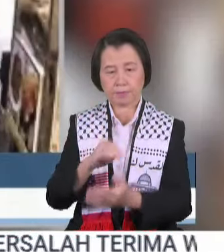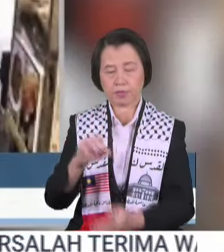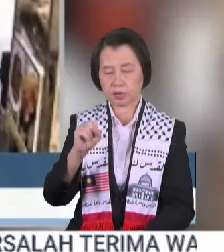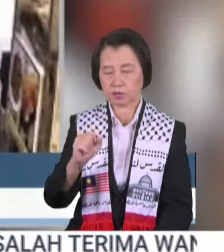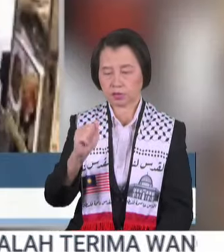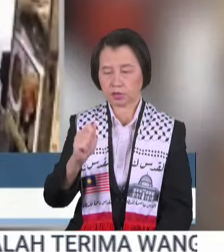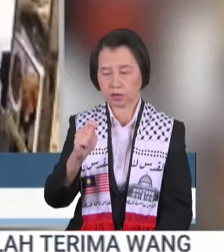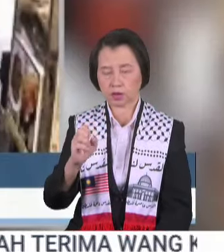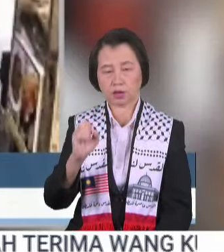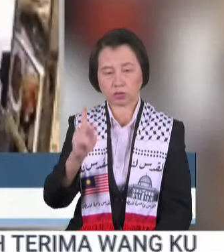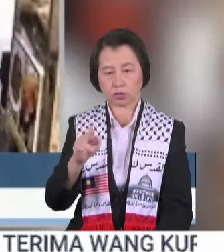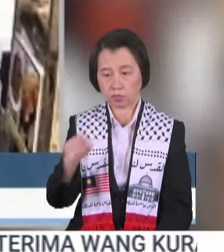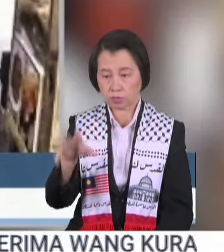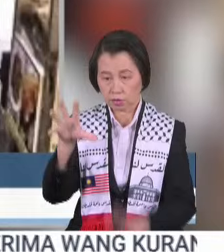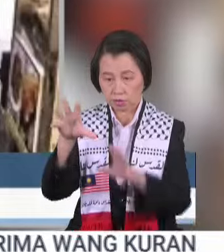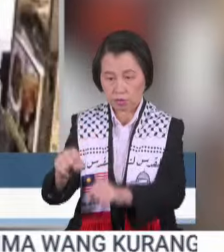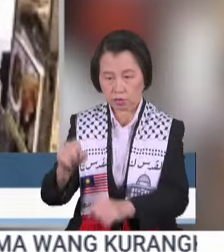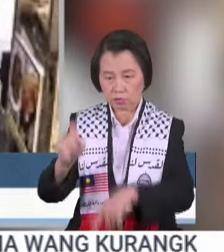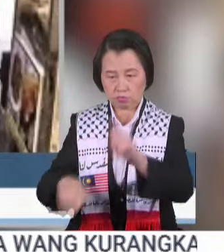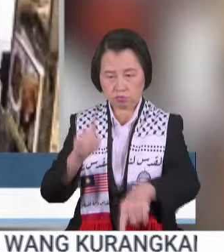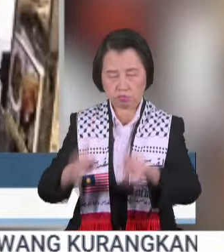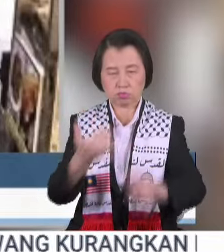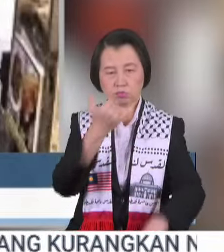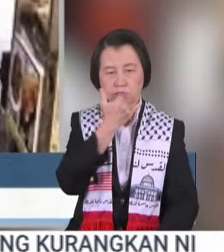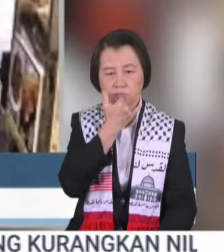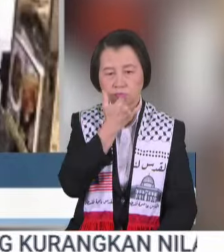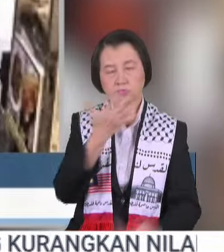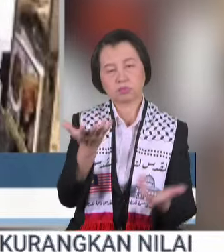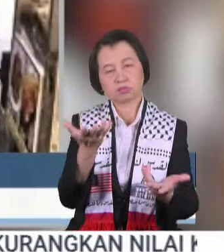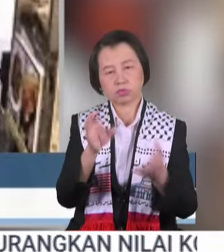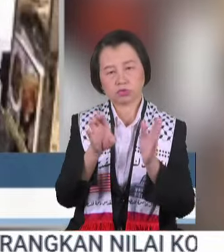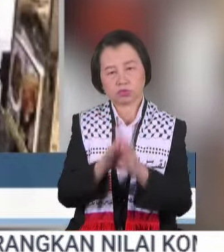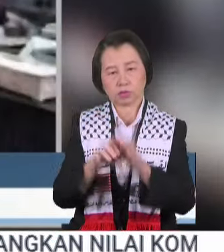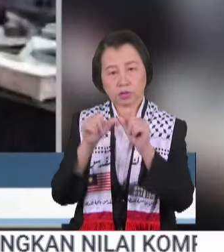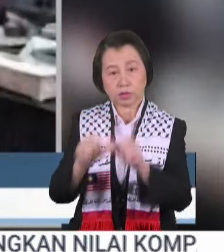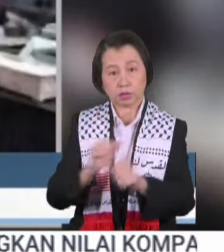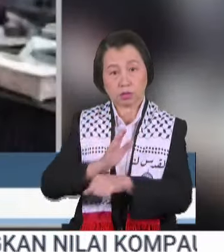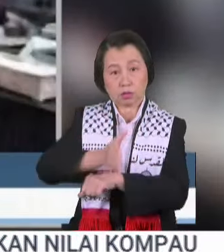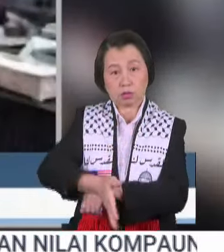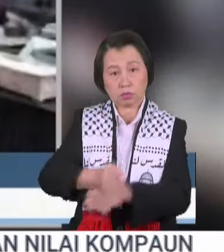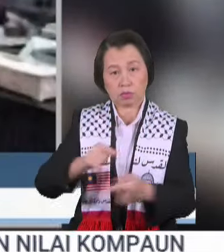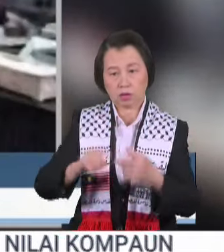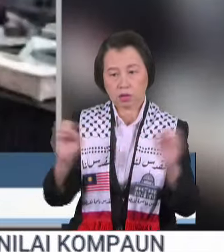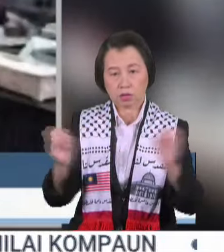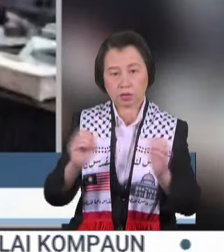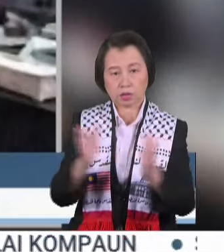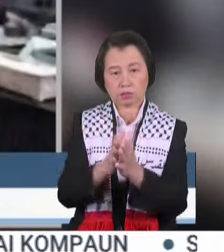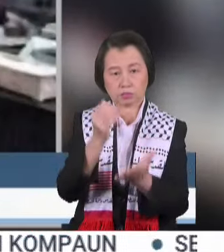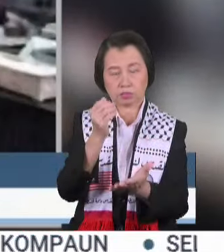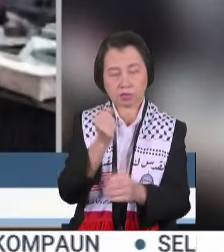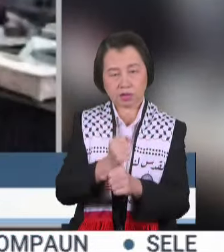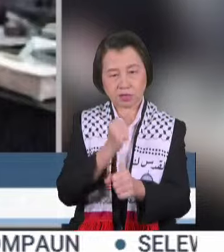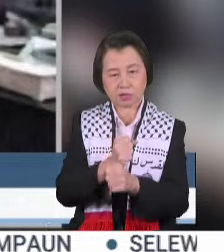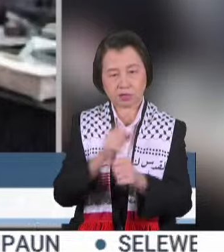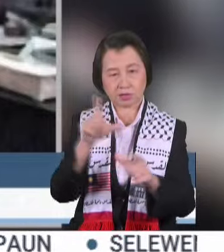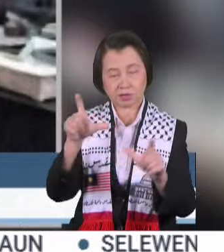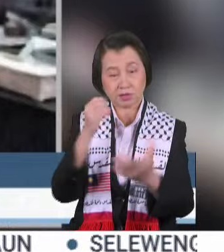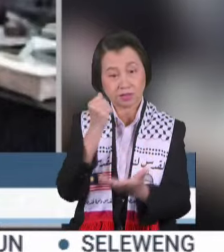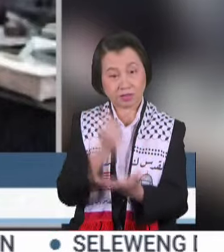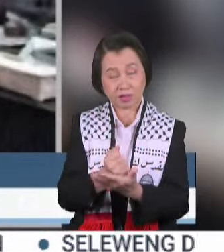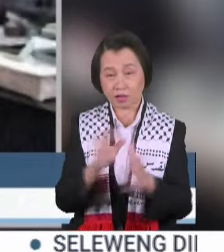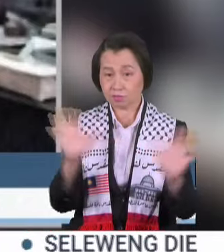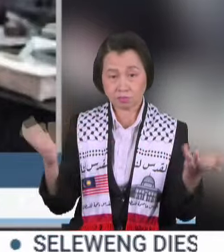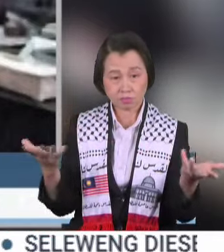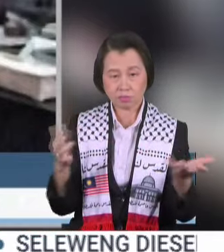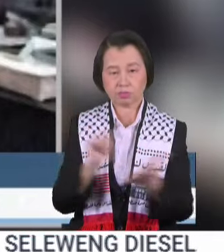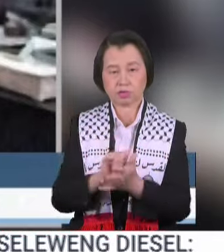Satok. Mereka yang ditahan telah melakukan pelbagai kesalahan, antaranya tinggal lebih masa dan tidak memiliki pas kerja yang sah. Kes disiasat